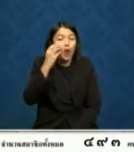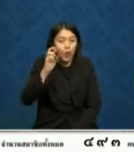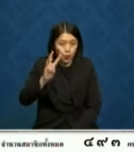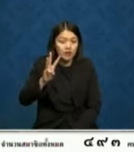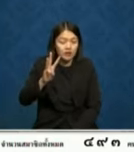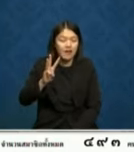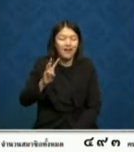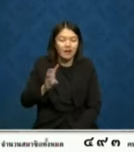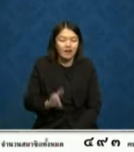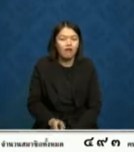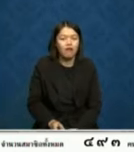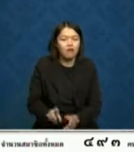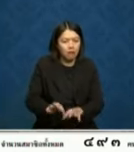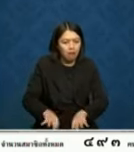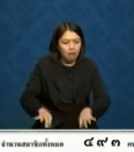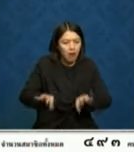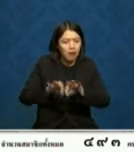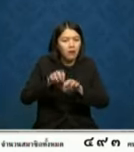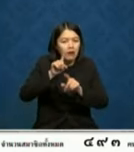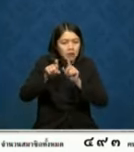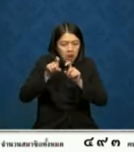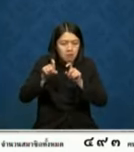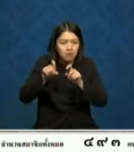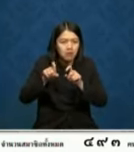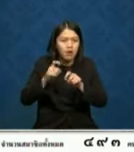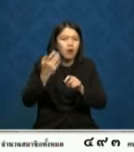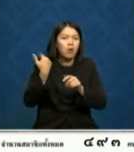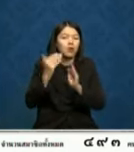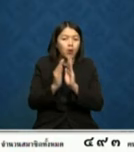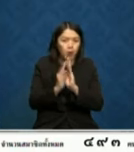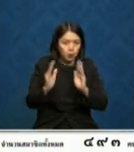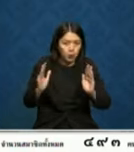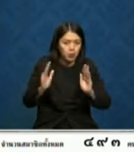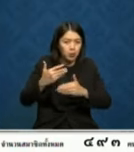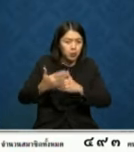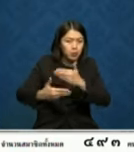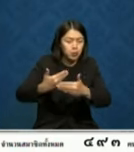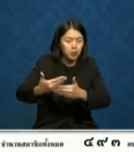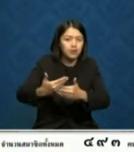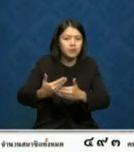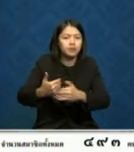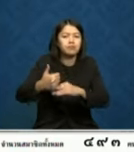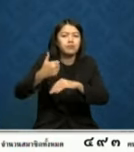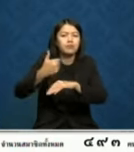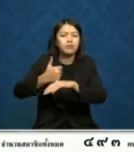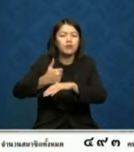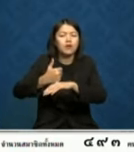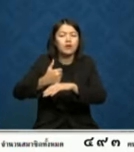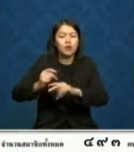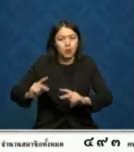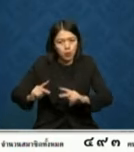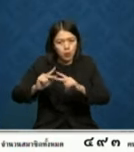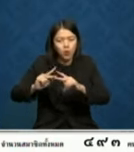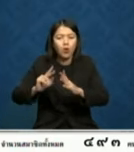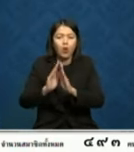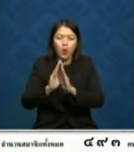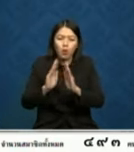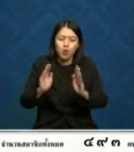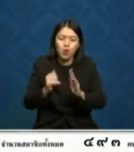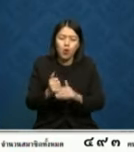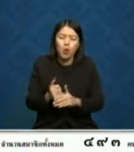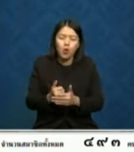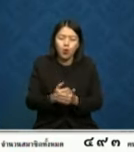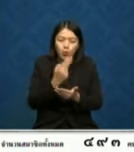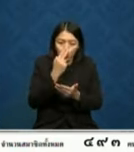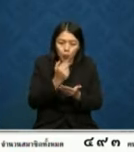ประเด็นที่มีความสำคัญและมีความคืบหน้าต้องขอบคุณนะครับท่านรัฐมนตรีด้วยท่านปลาดกระทรวงด้วยลงไป